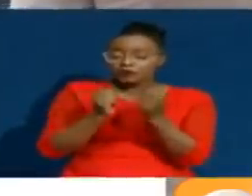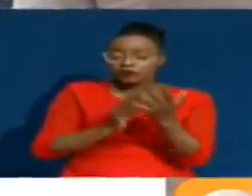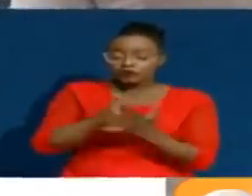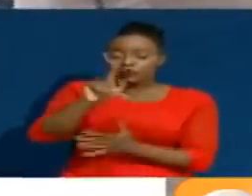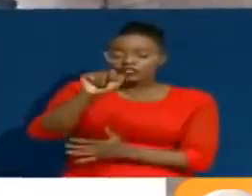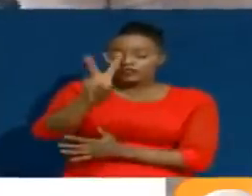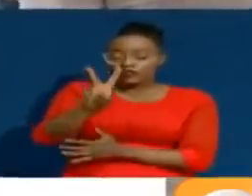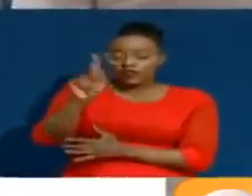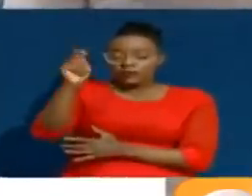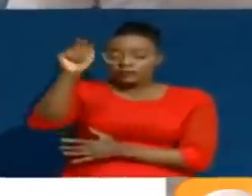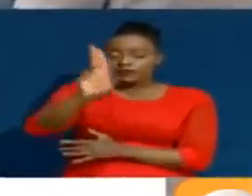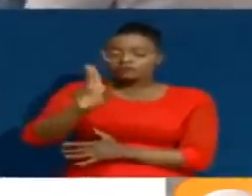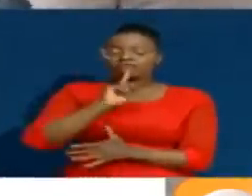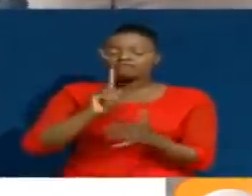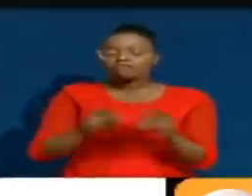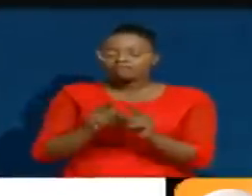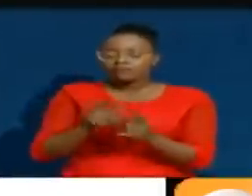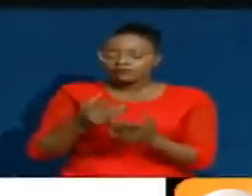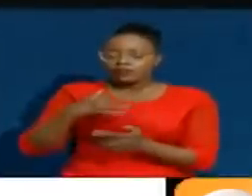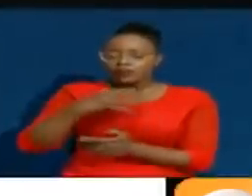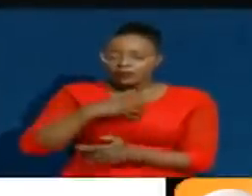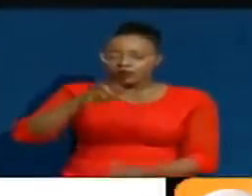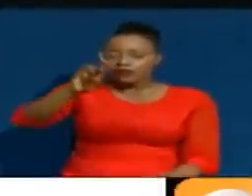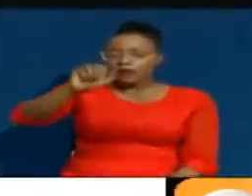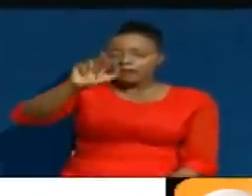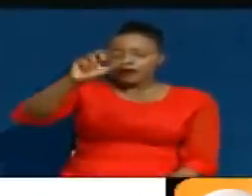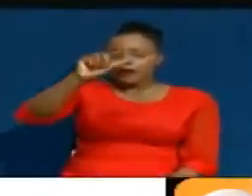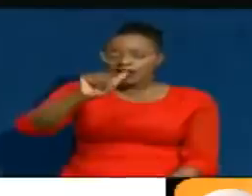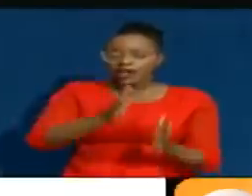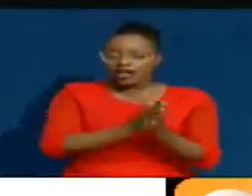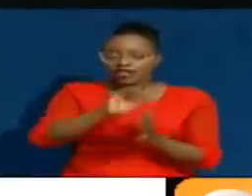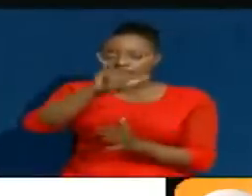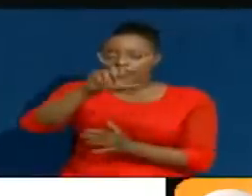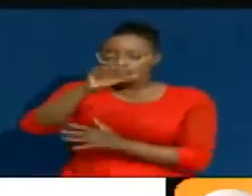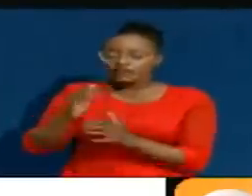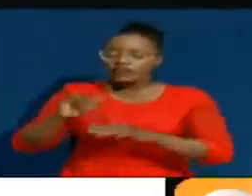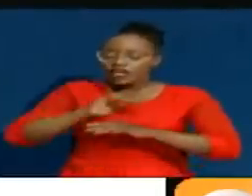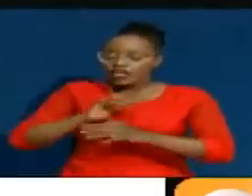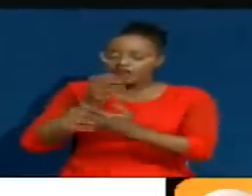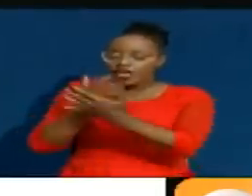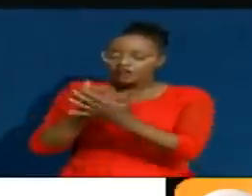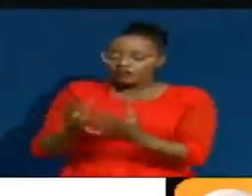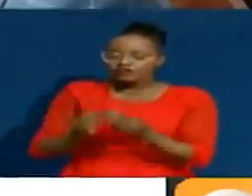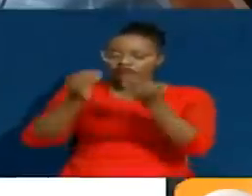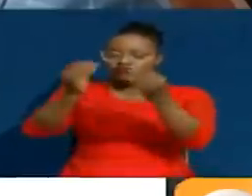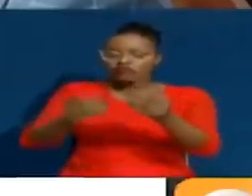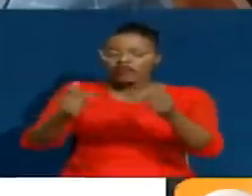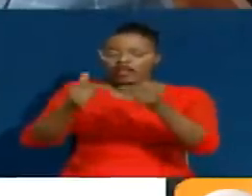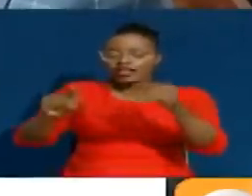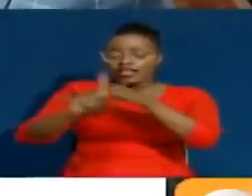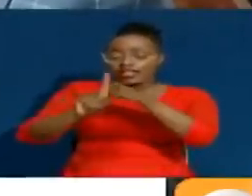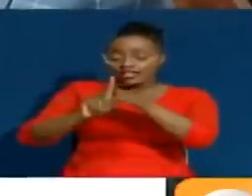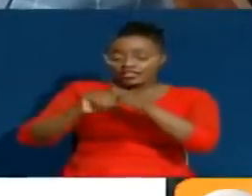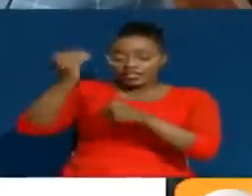runinga ya Citizen, rais alisema alimpokeza jaji mstaafu David Maraga na tume ya JSC ushahidi uliowasilishwa kwake dhidi ya